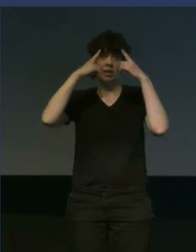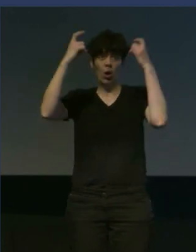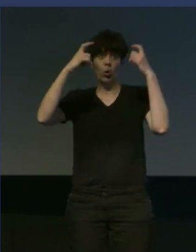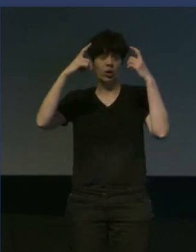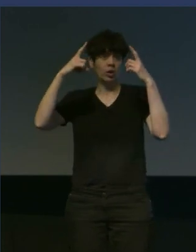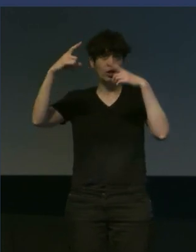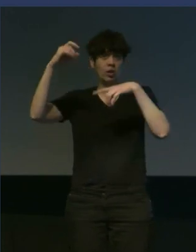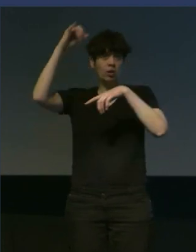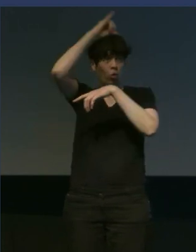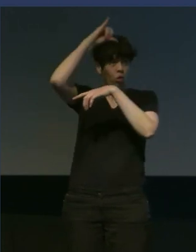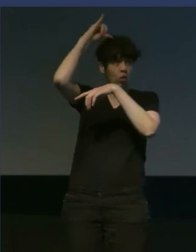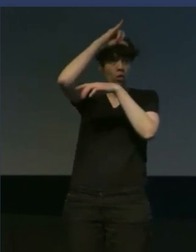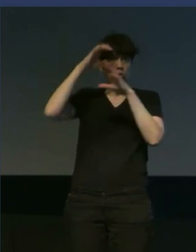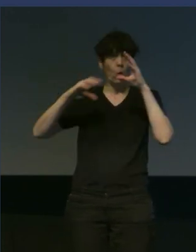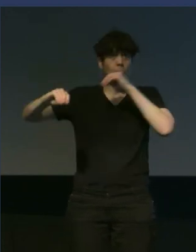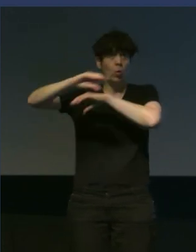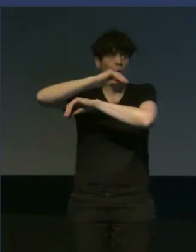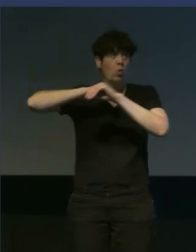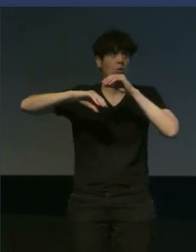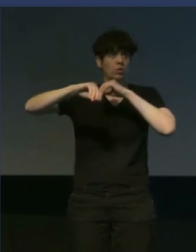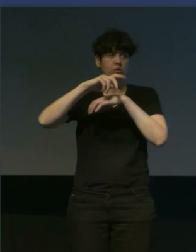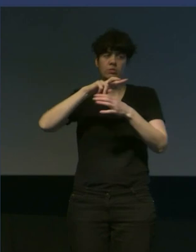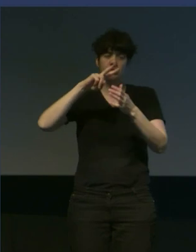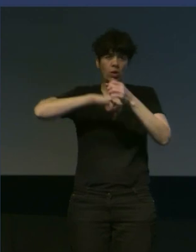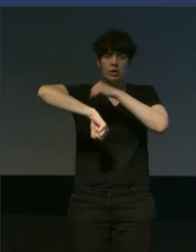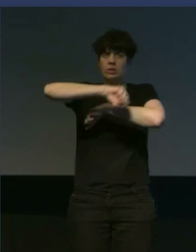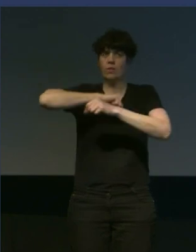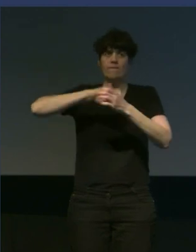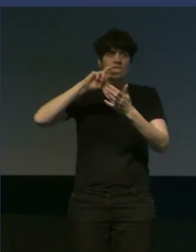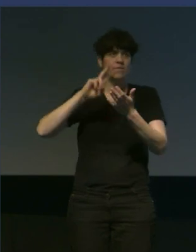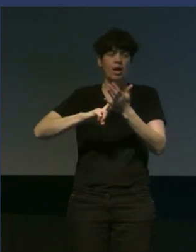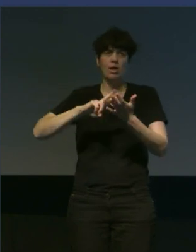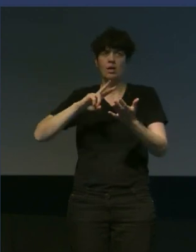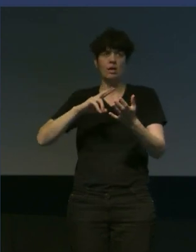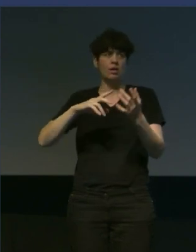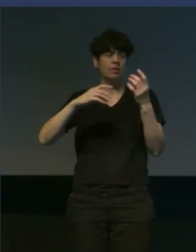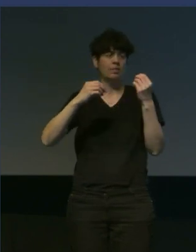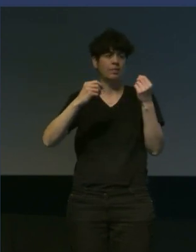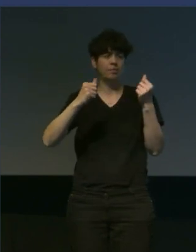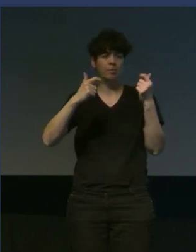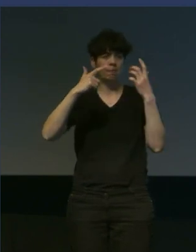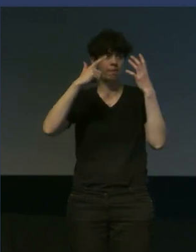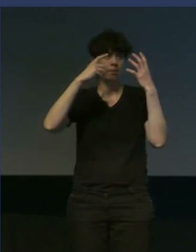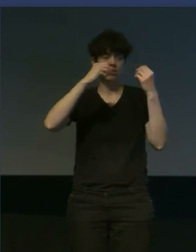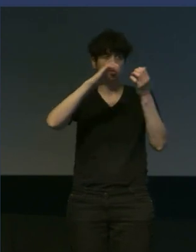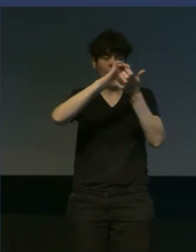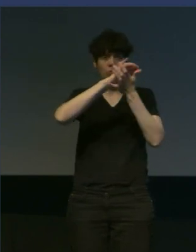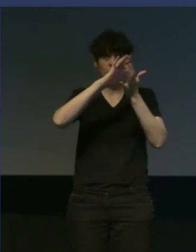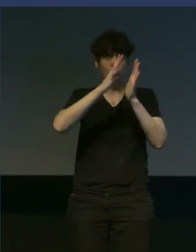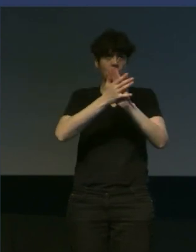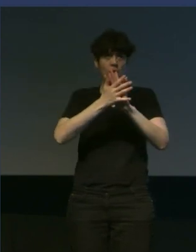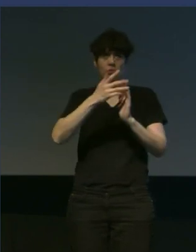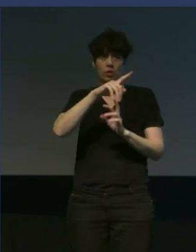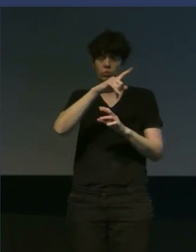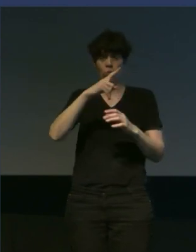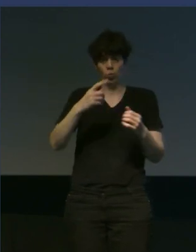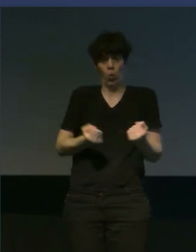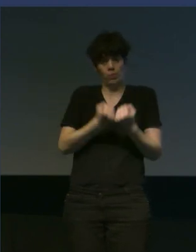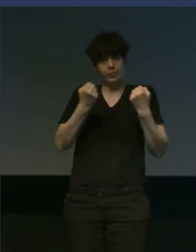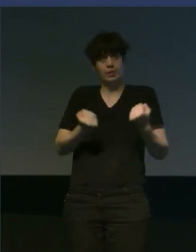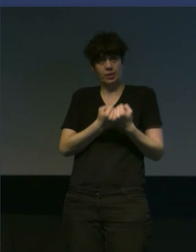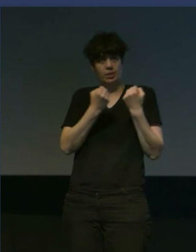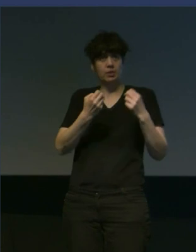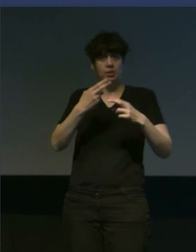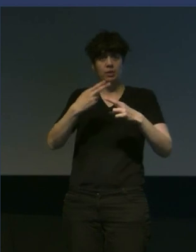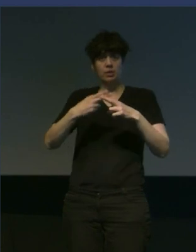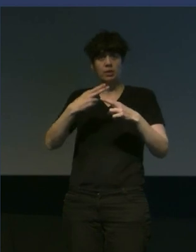cette forme-là du tout. C'est que c'est une vraie organisation, c'est une association qui est sur un lobby, qui